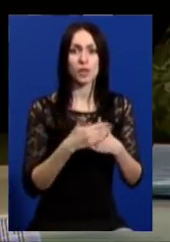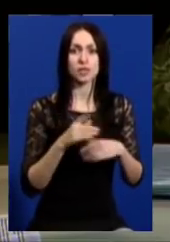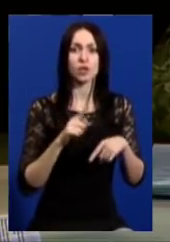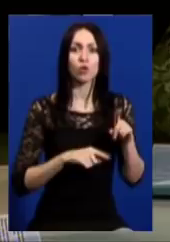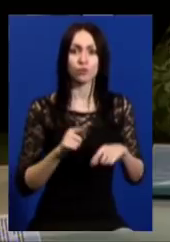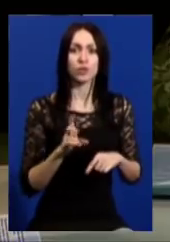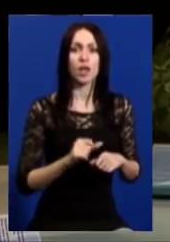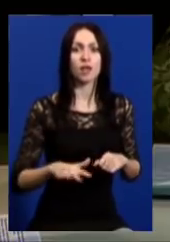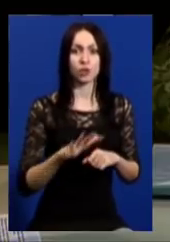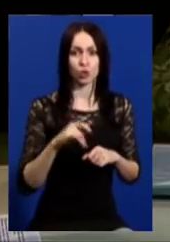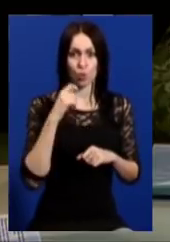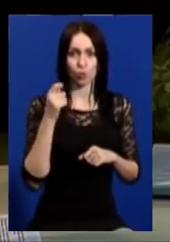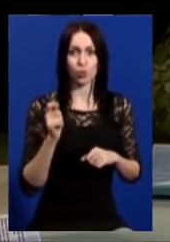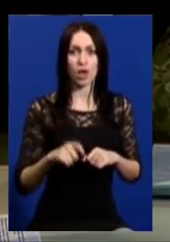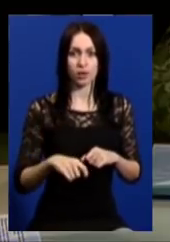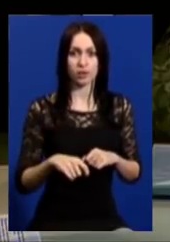на території України,